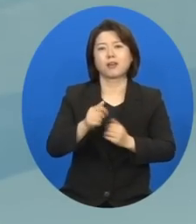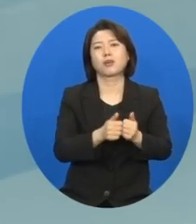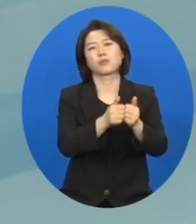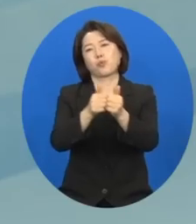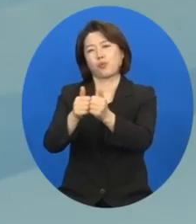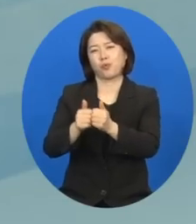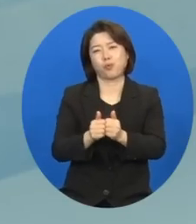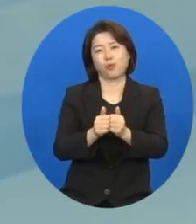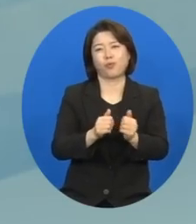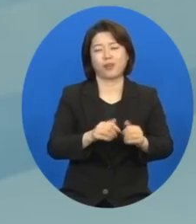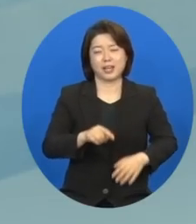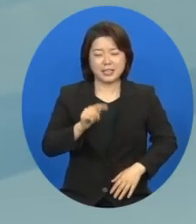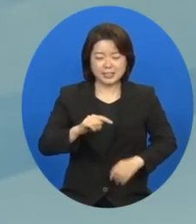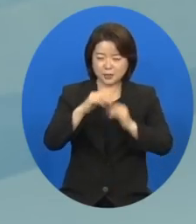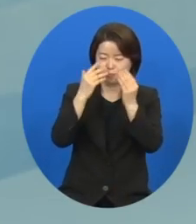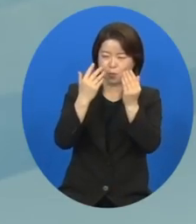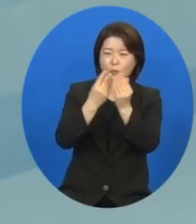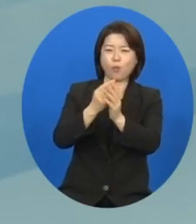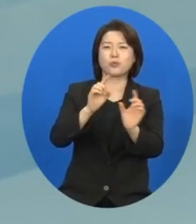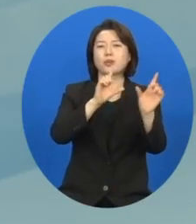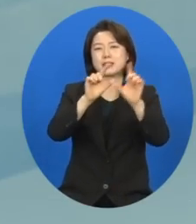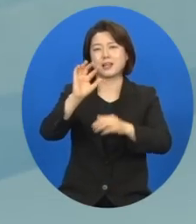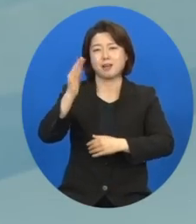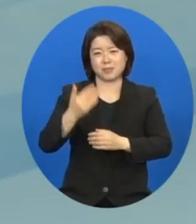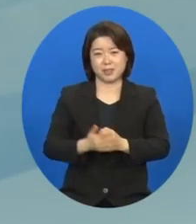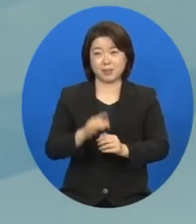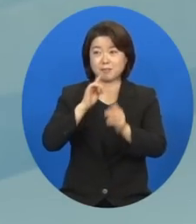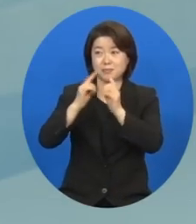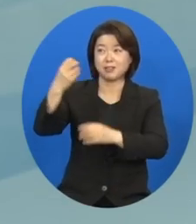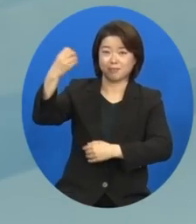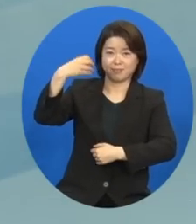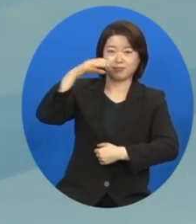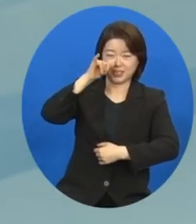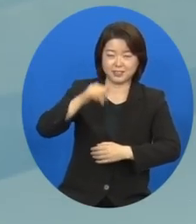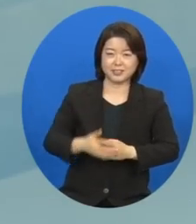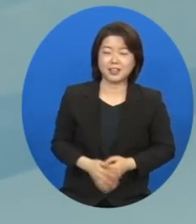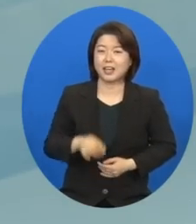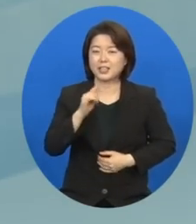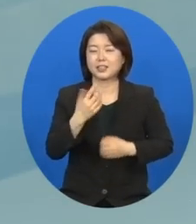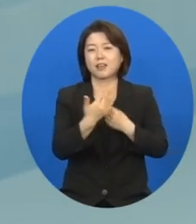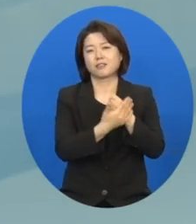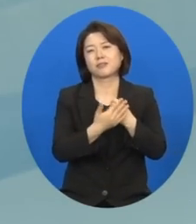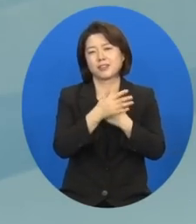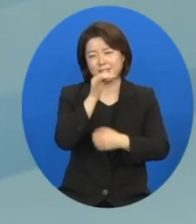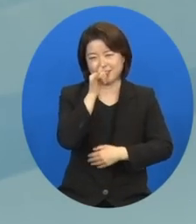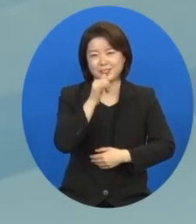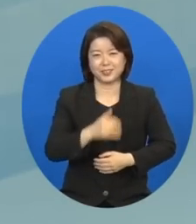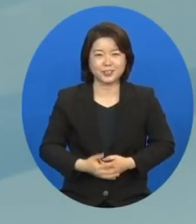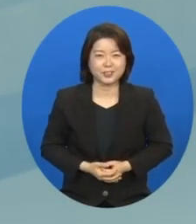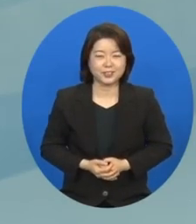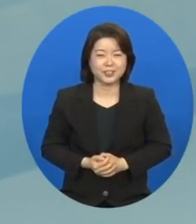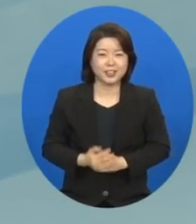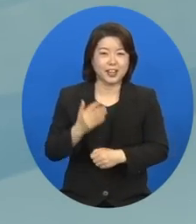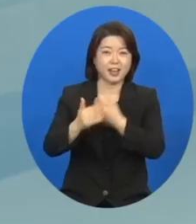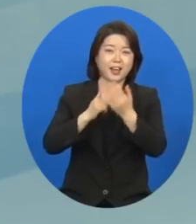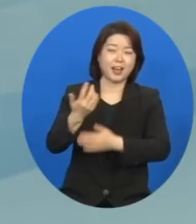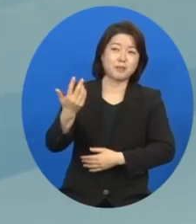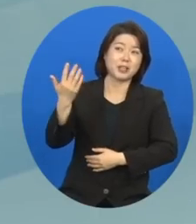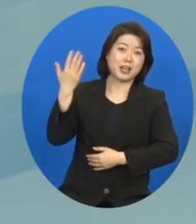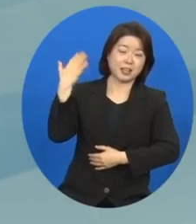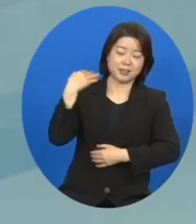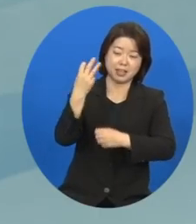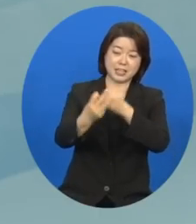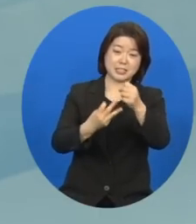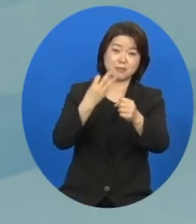삶이 온전한 삶이라고 말씀을 하시는 겁니다. 바로 여기 은혜가 있어요. 하나님께서 지난 13년의